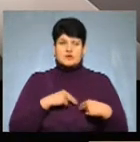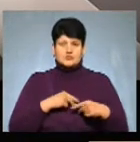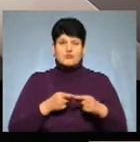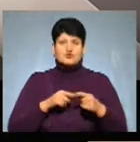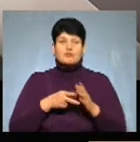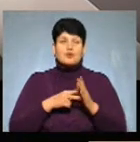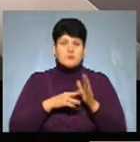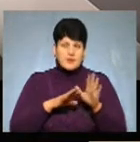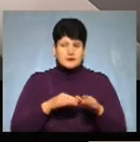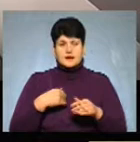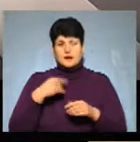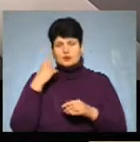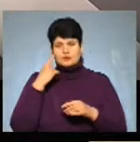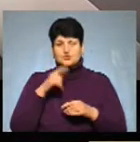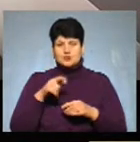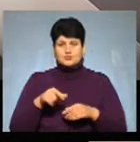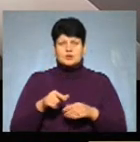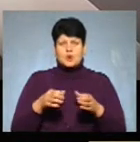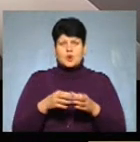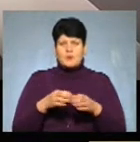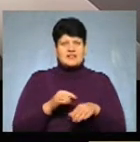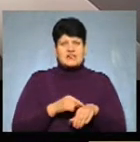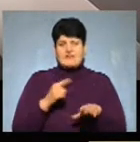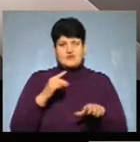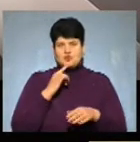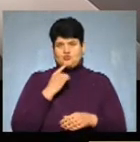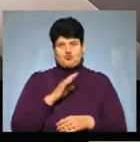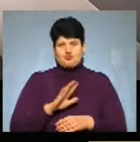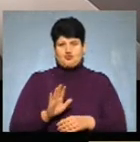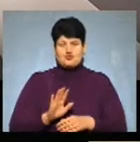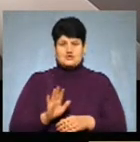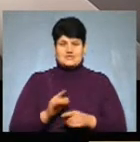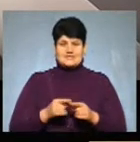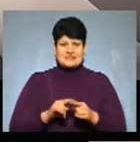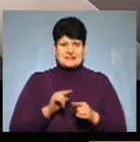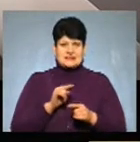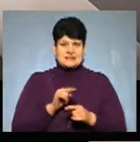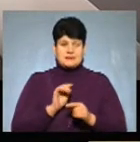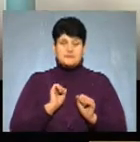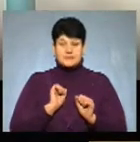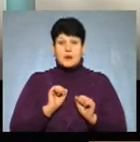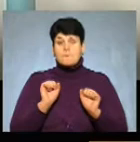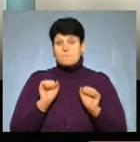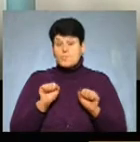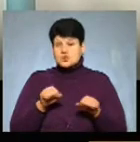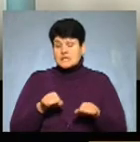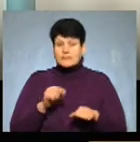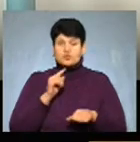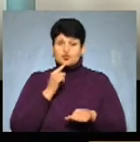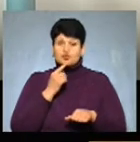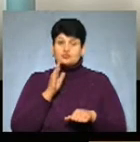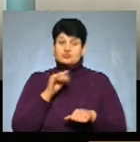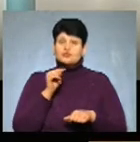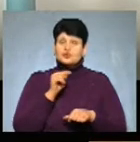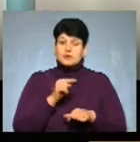тому плані, тому я думаю, що люди, громади не відчують жодних труднощів з цим. Можливі труднощі в тих